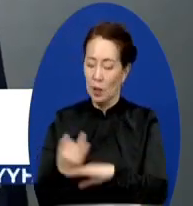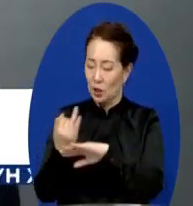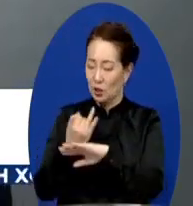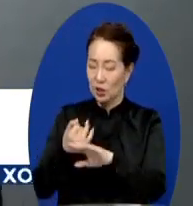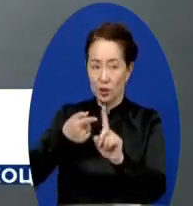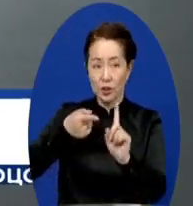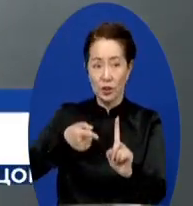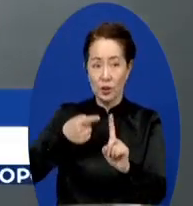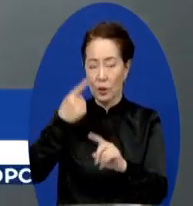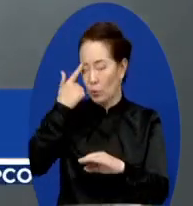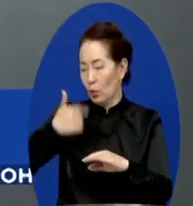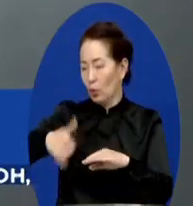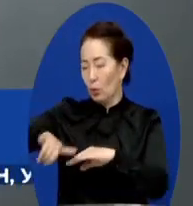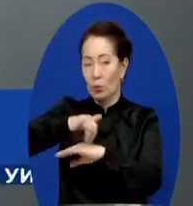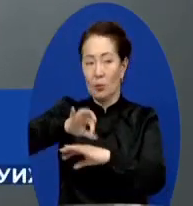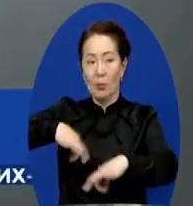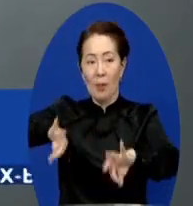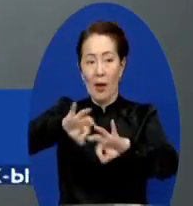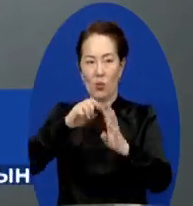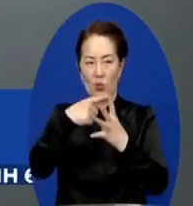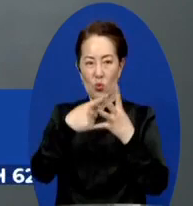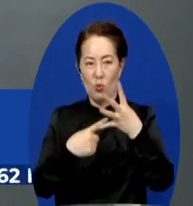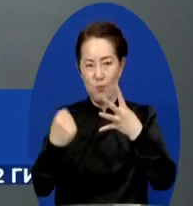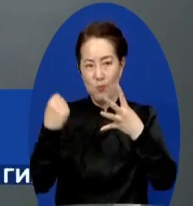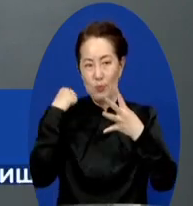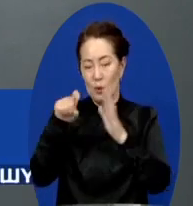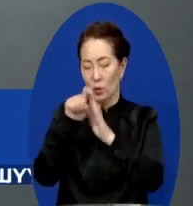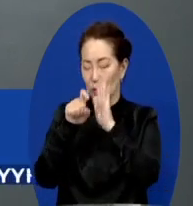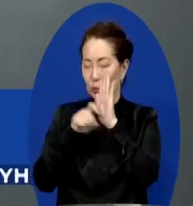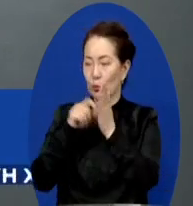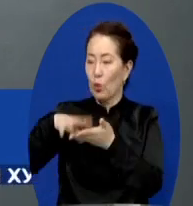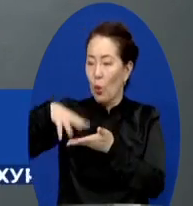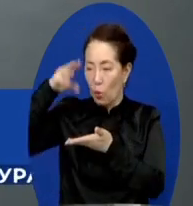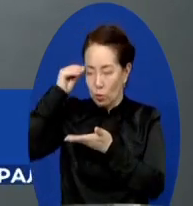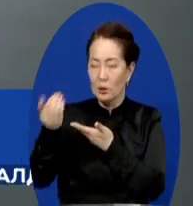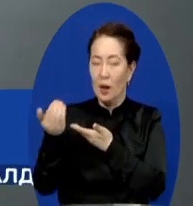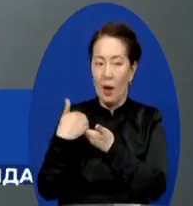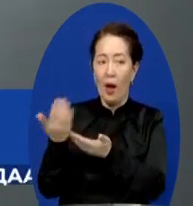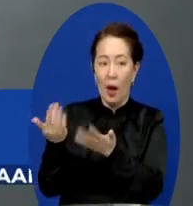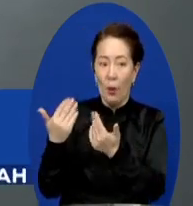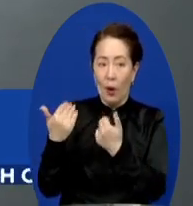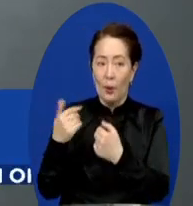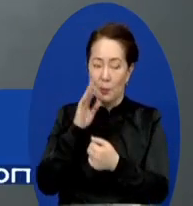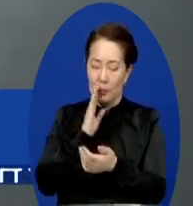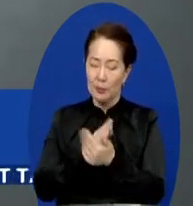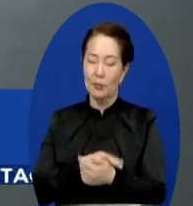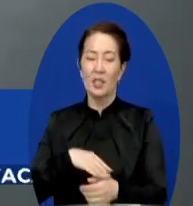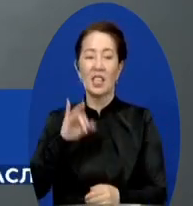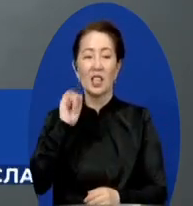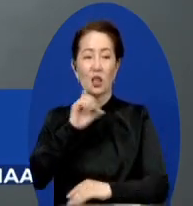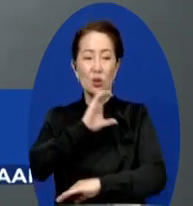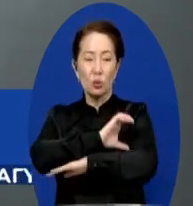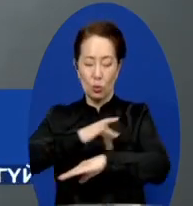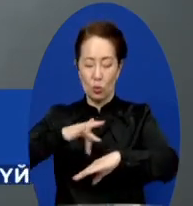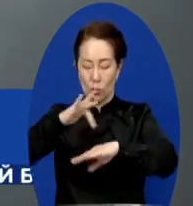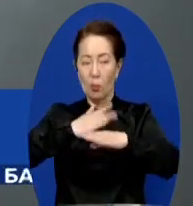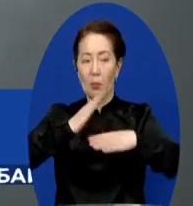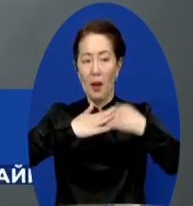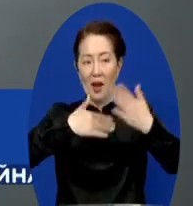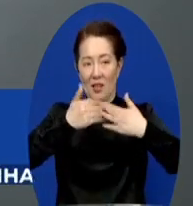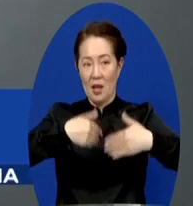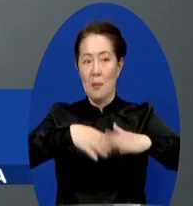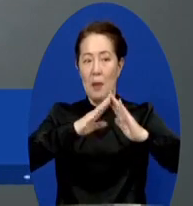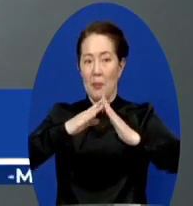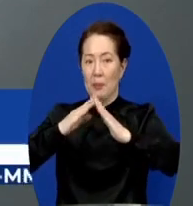Инженерчлэлийн чиглэлээр Монгол улсад байхгүй 4 хөтөлбөрөөр оюутан авна. Тэгэхээр одоо юу гэдгийг их сургуулийн мэдээч кампус баригдана. Ахтай